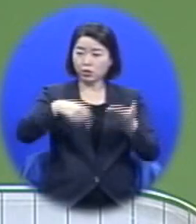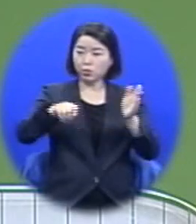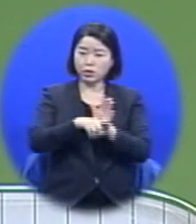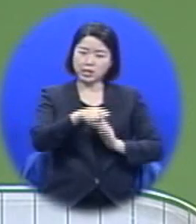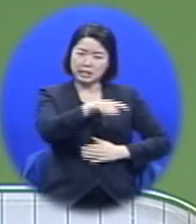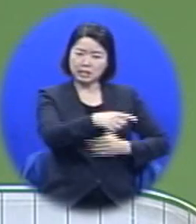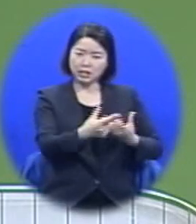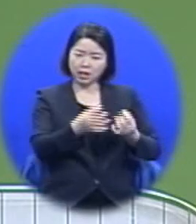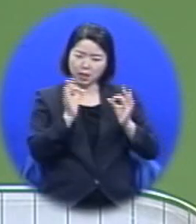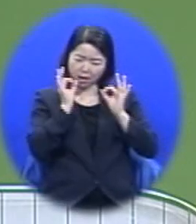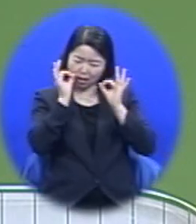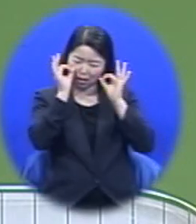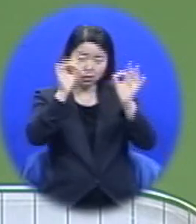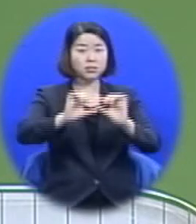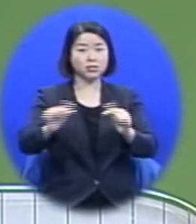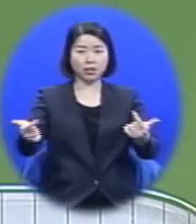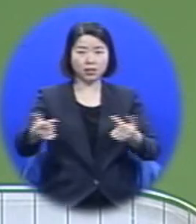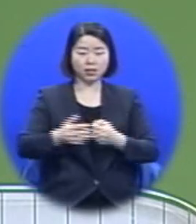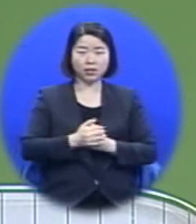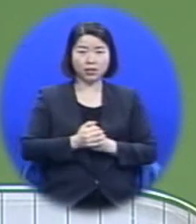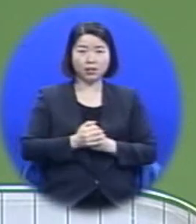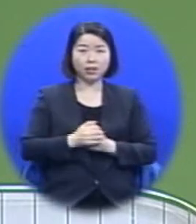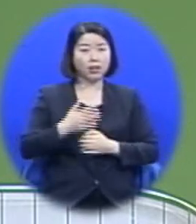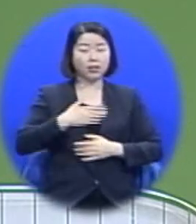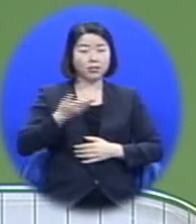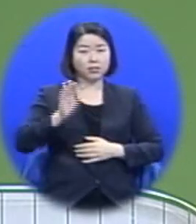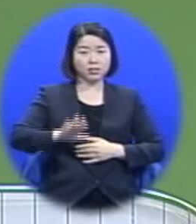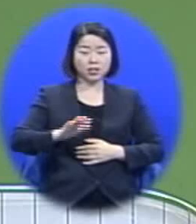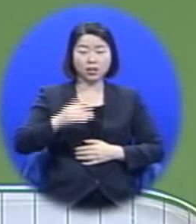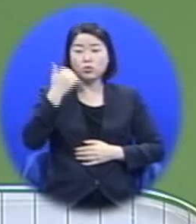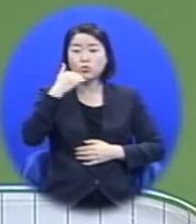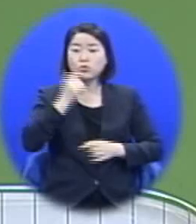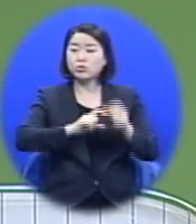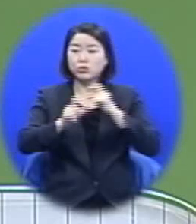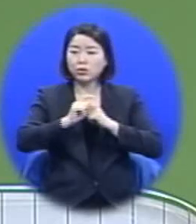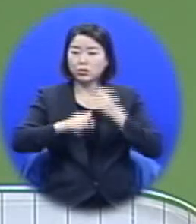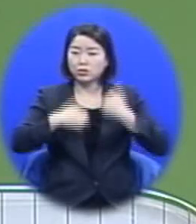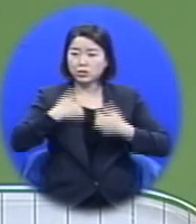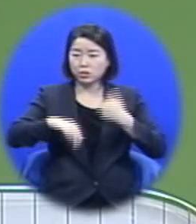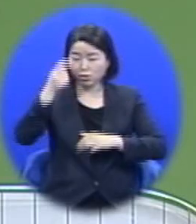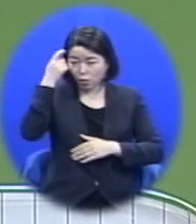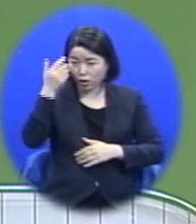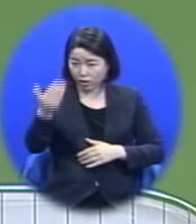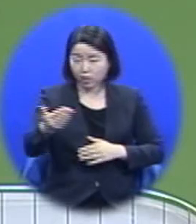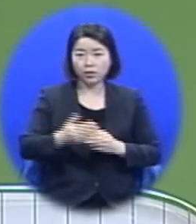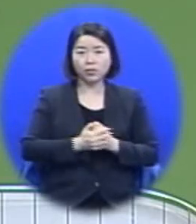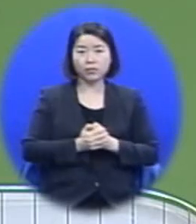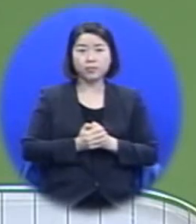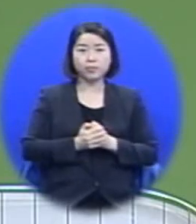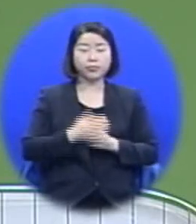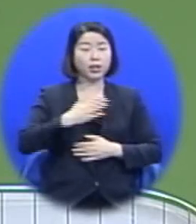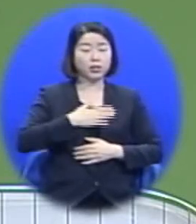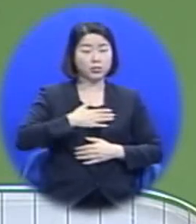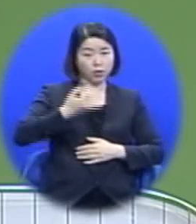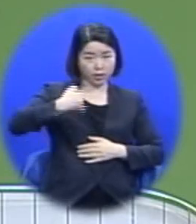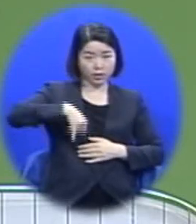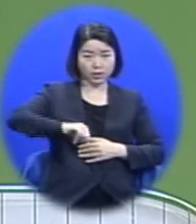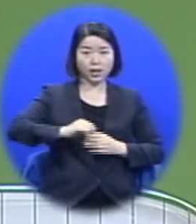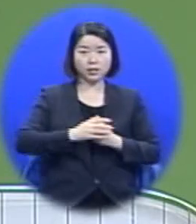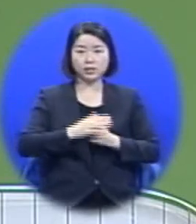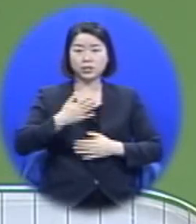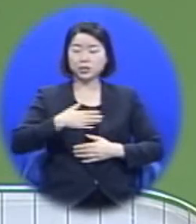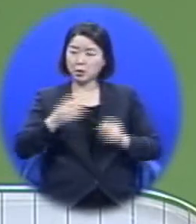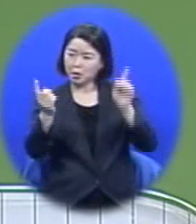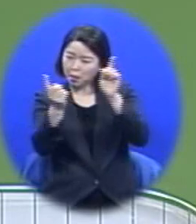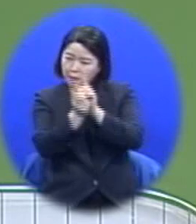따지 박의 를 쓰지 않아요 근데 제가 누구를 더 즐거워 할까요 저희 딸들은 저를